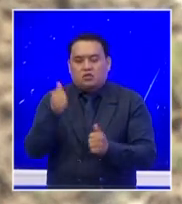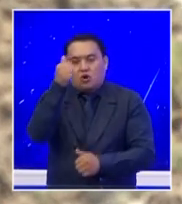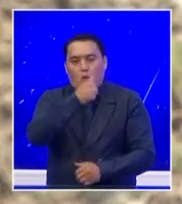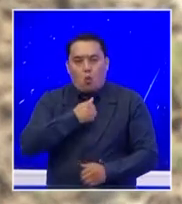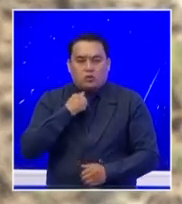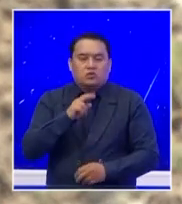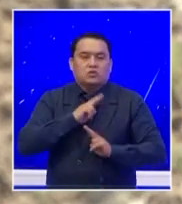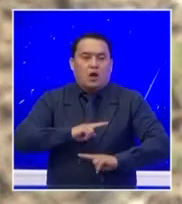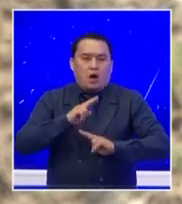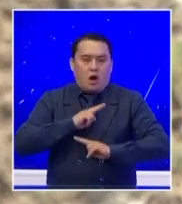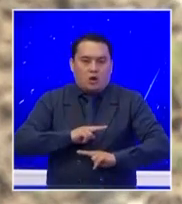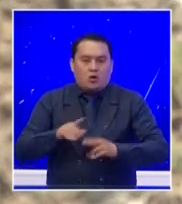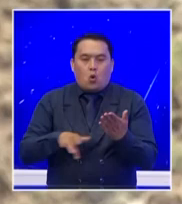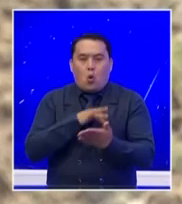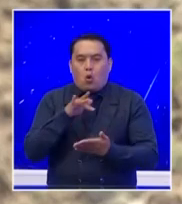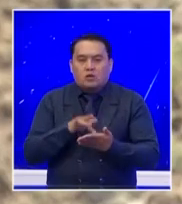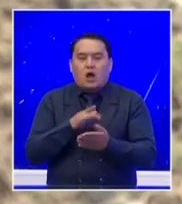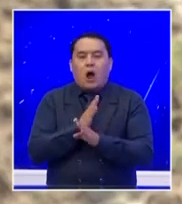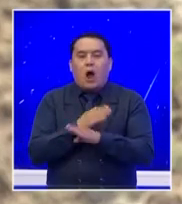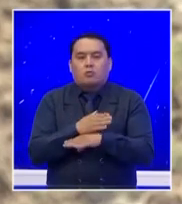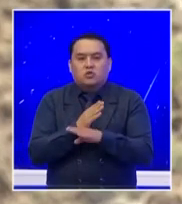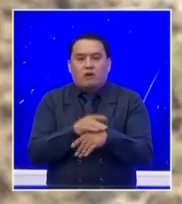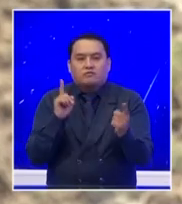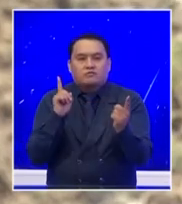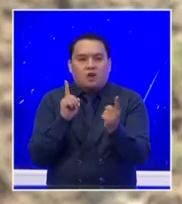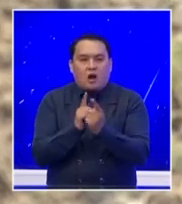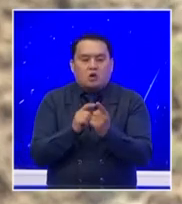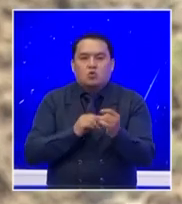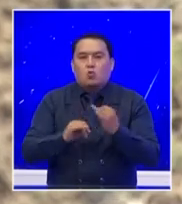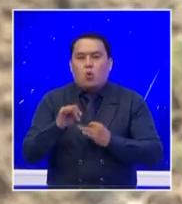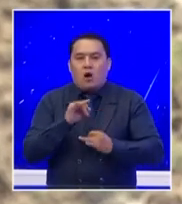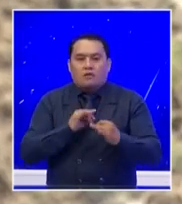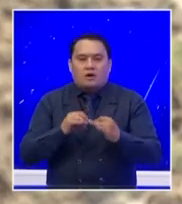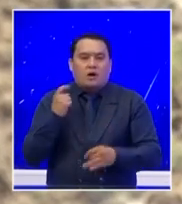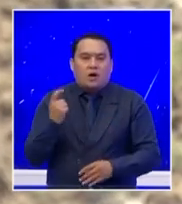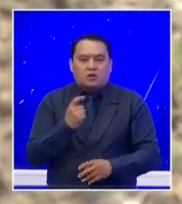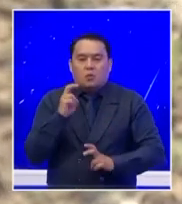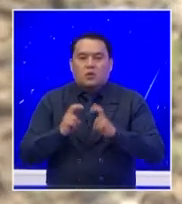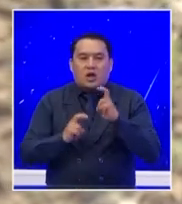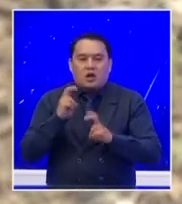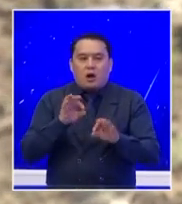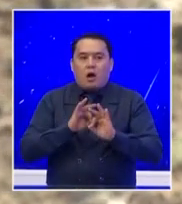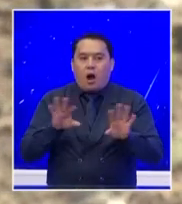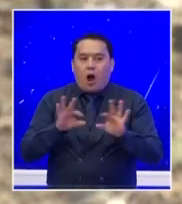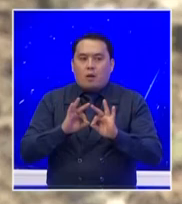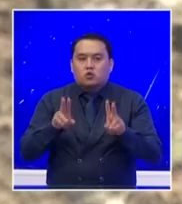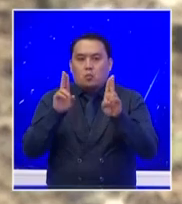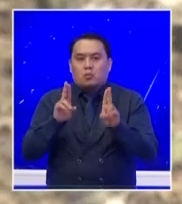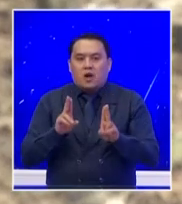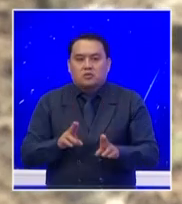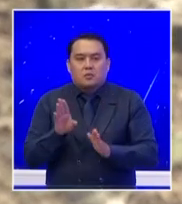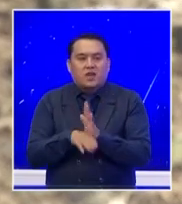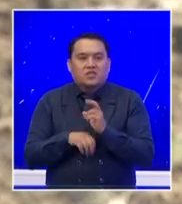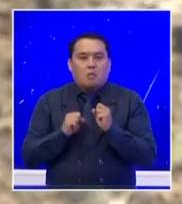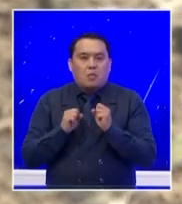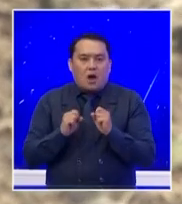помогают сотрудники ОЧС города Капчагай. Мы провели встречи с руководителями крестьянских хозяйств и предприятий и объяснили им правила пожарной